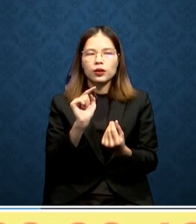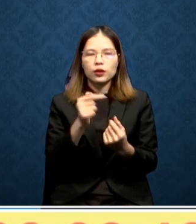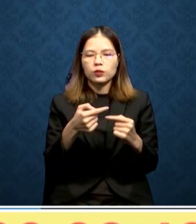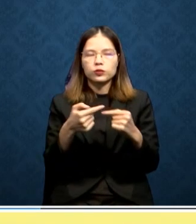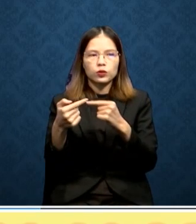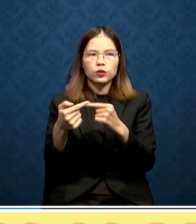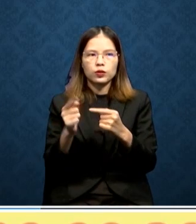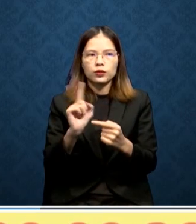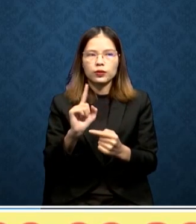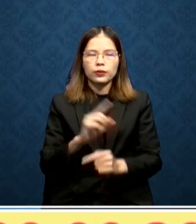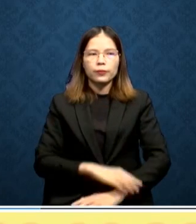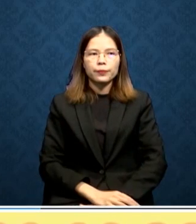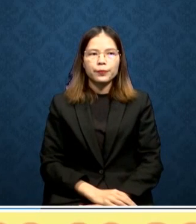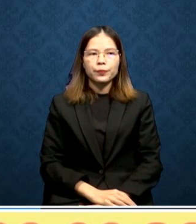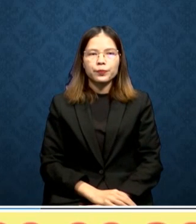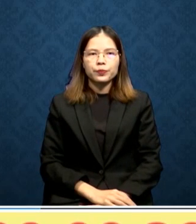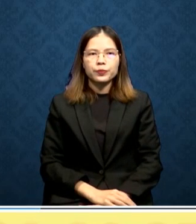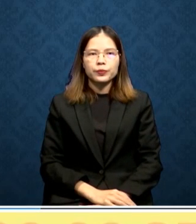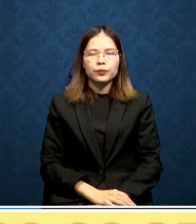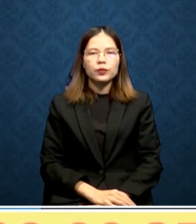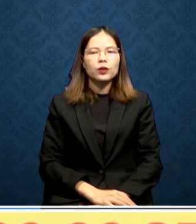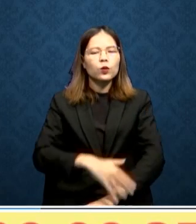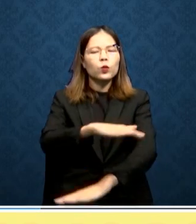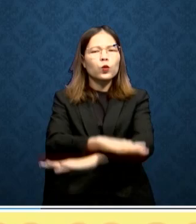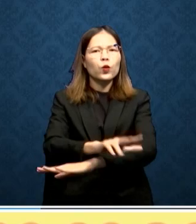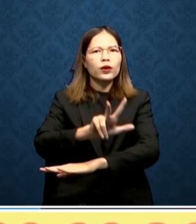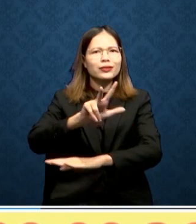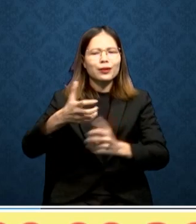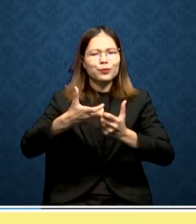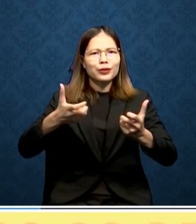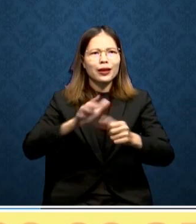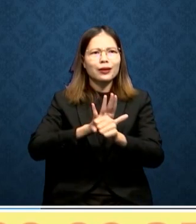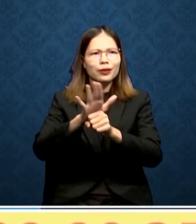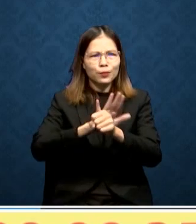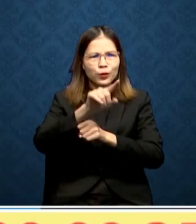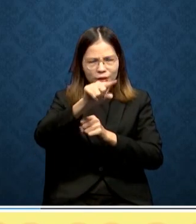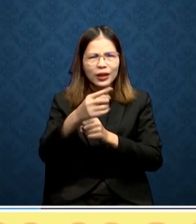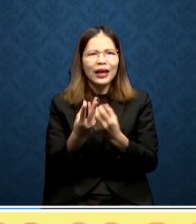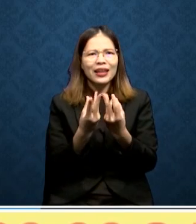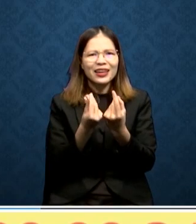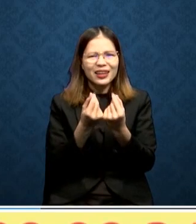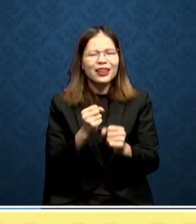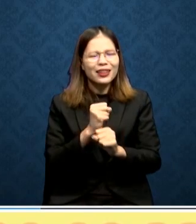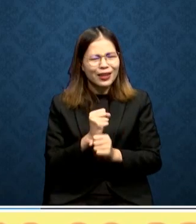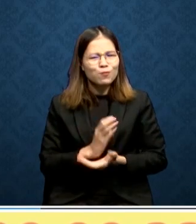confirmู่ถสามแยก เมใers ajuda breachือถามบุญ